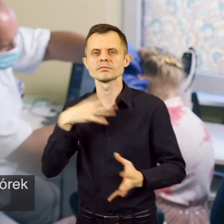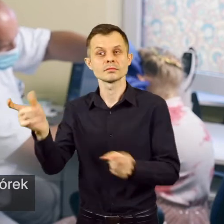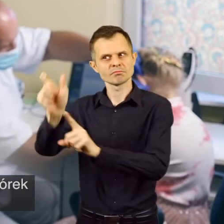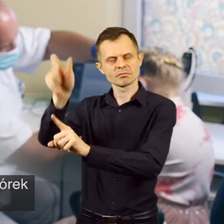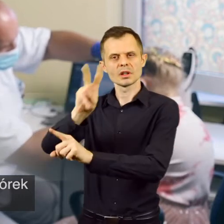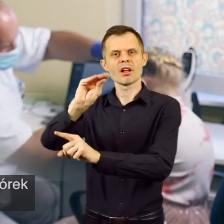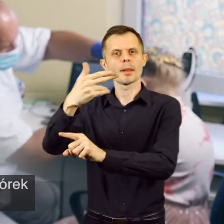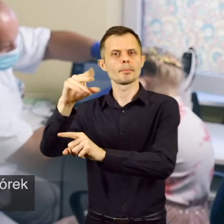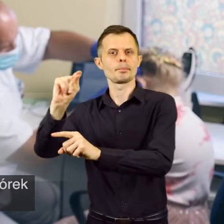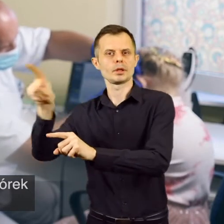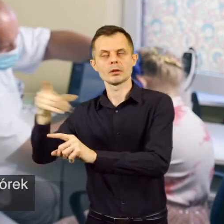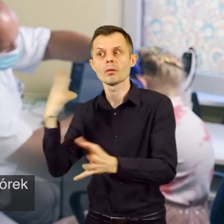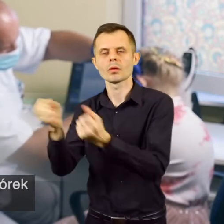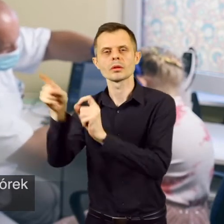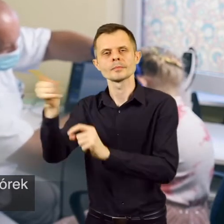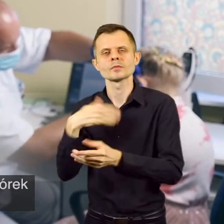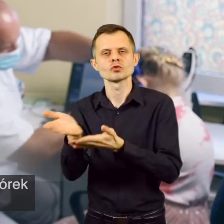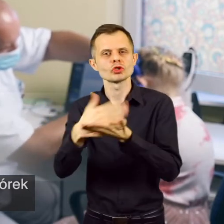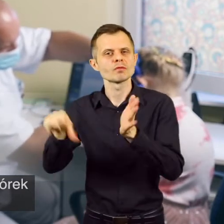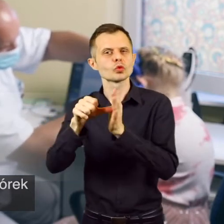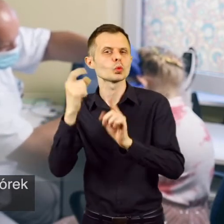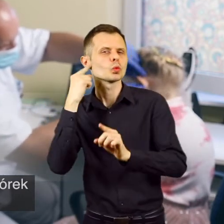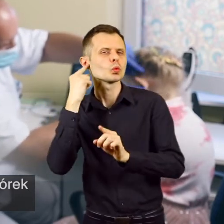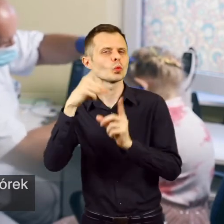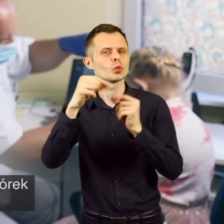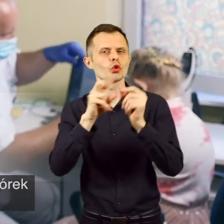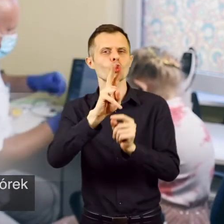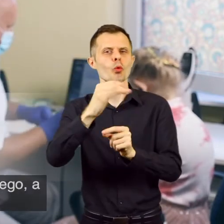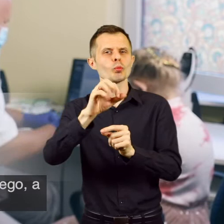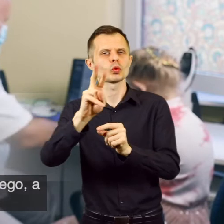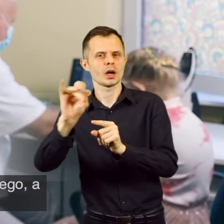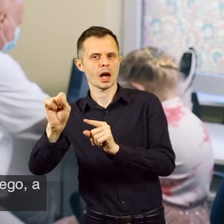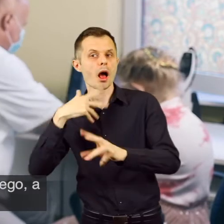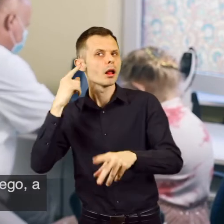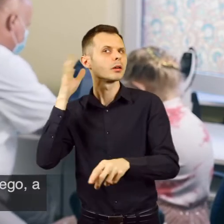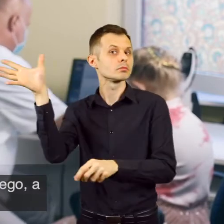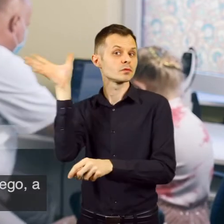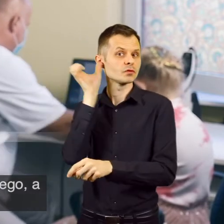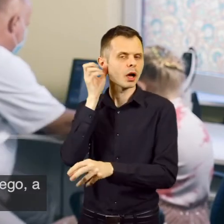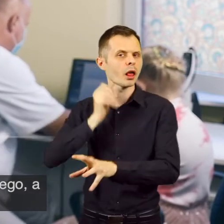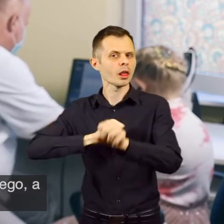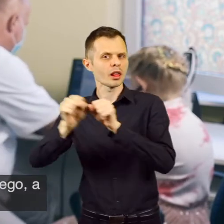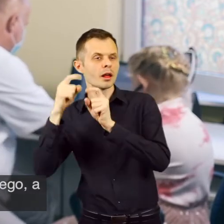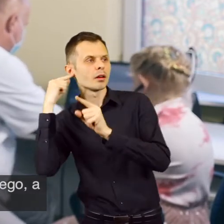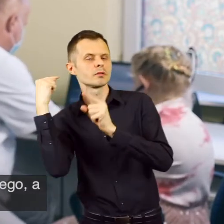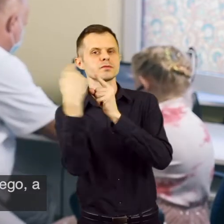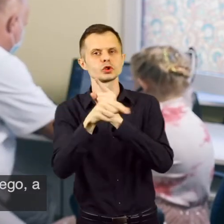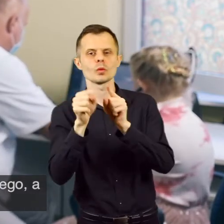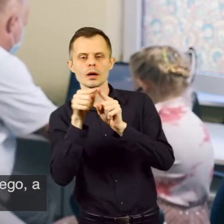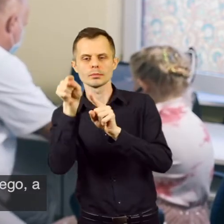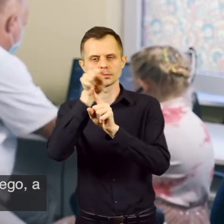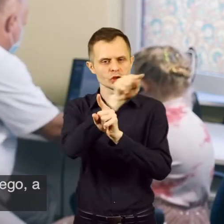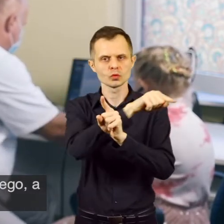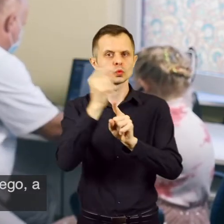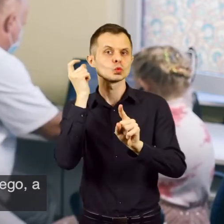się na odkryciu Kempa, że część komórek słuchowych zewnętrznych wysyła energię akustyczną na